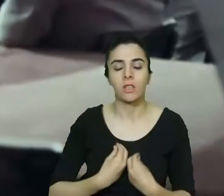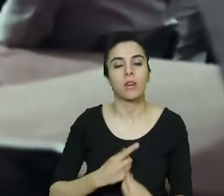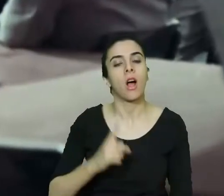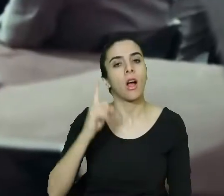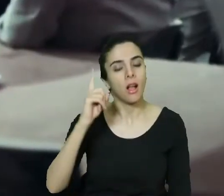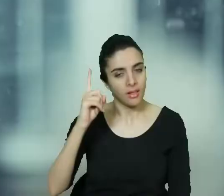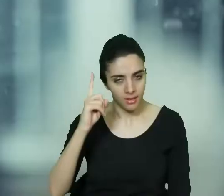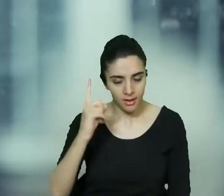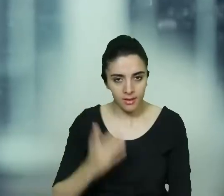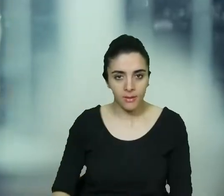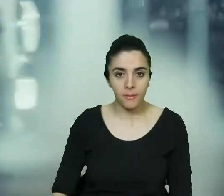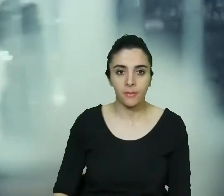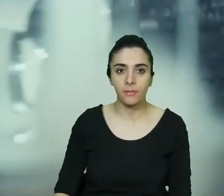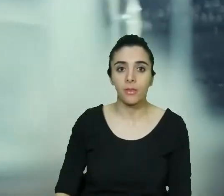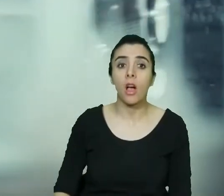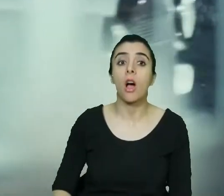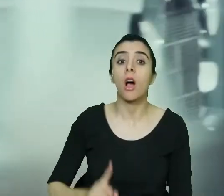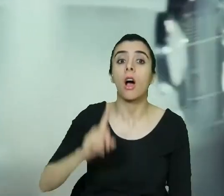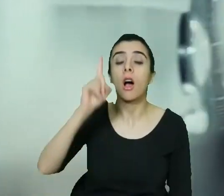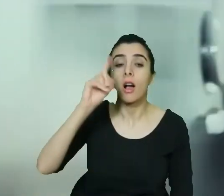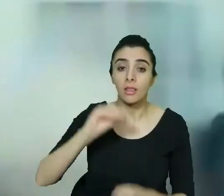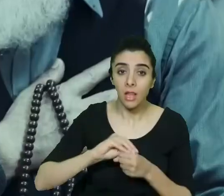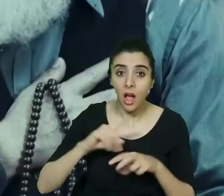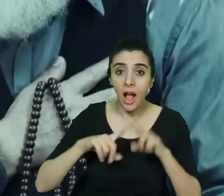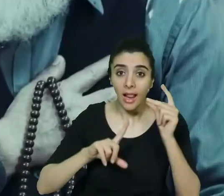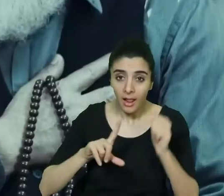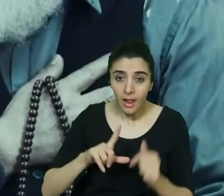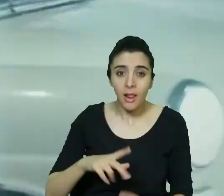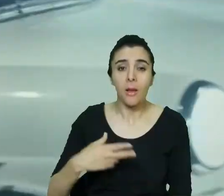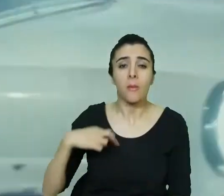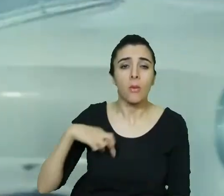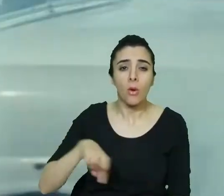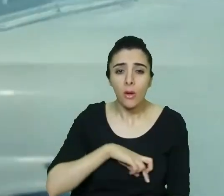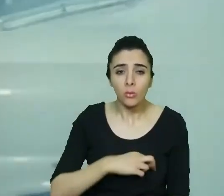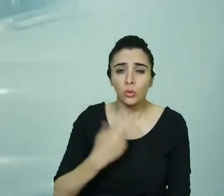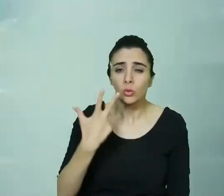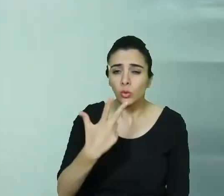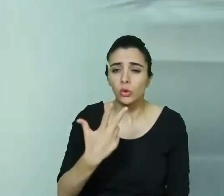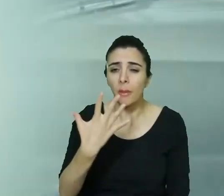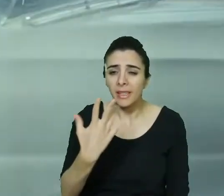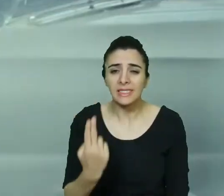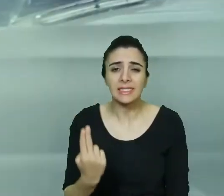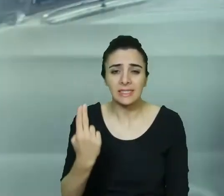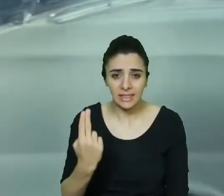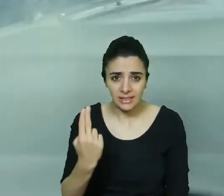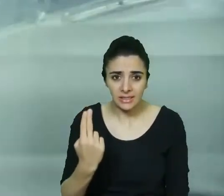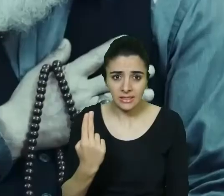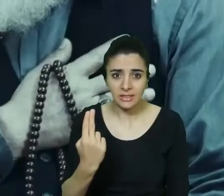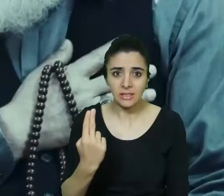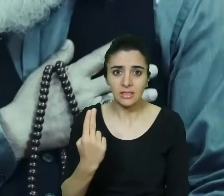Allah. Hak Muhammed Ali, üçler, beşler, yediler,